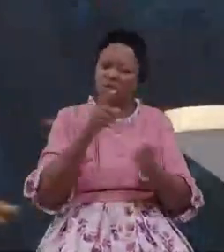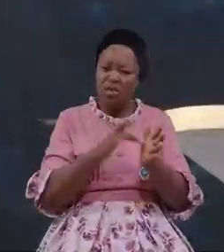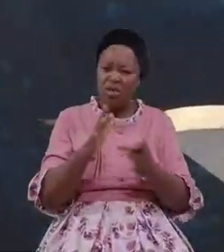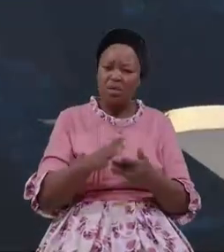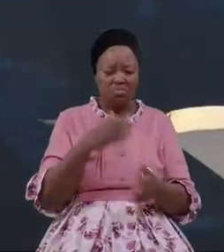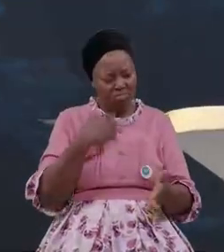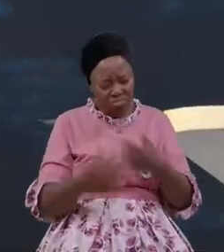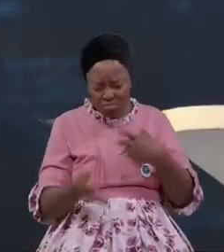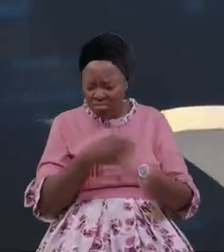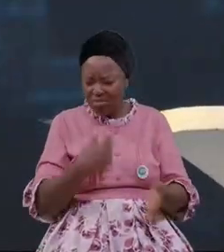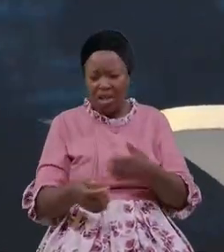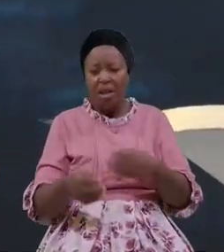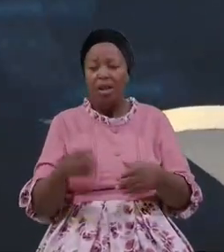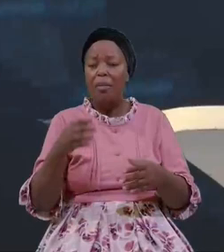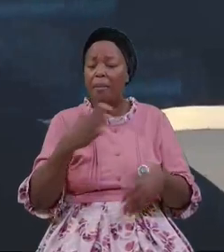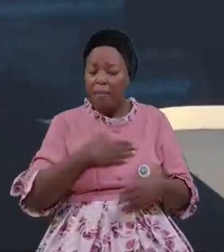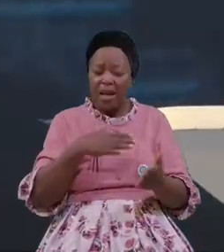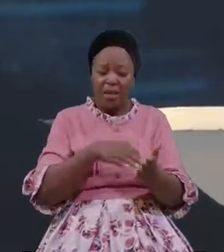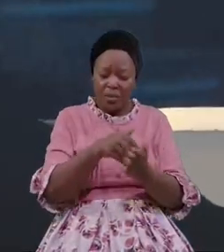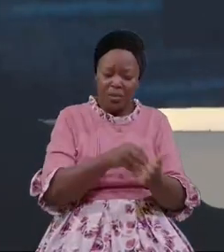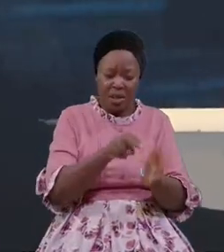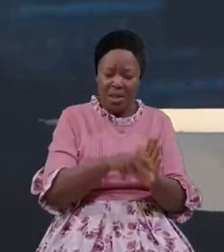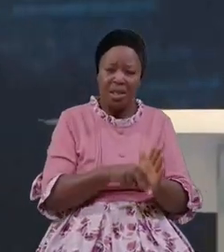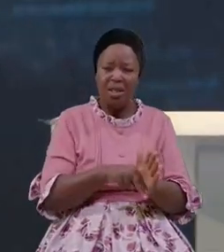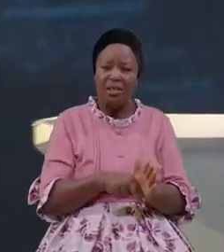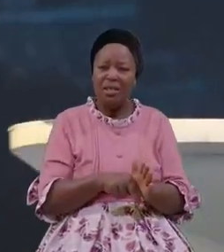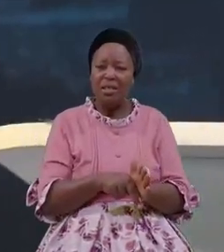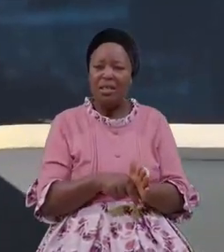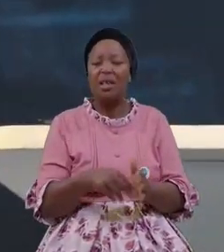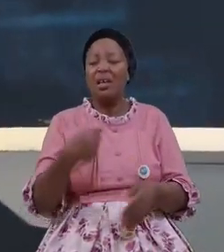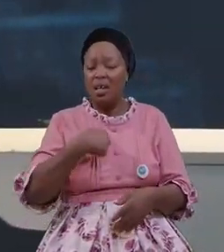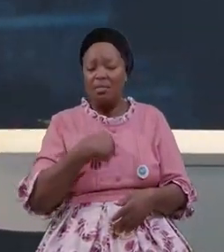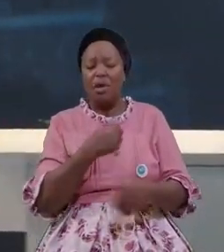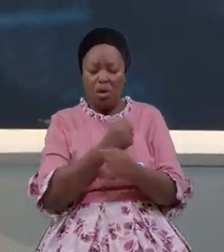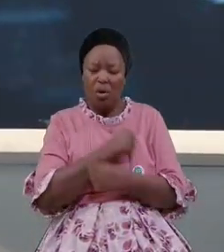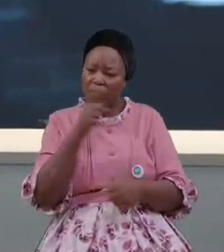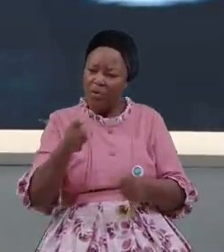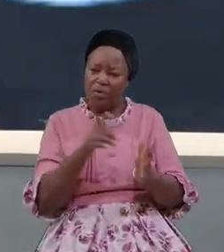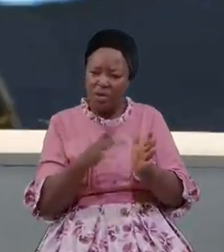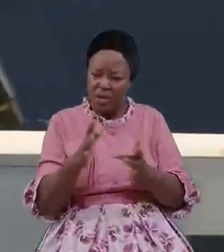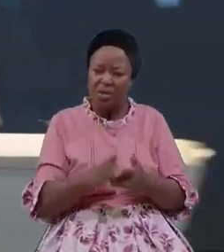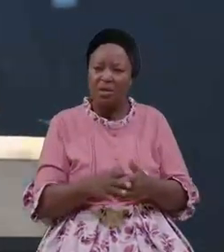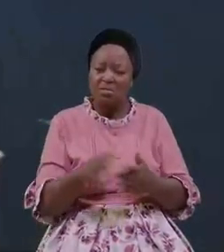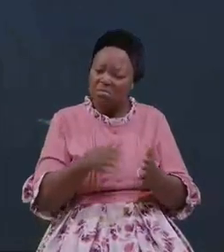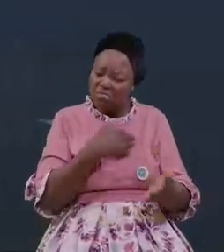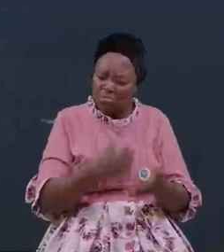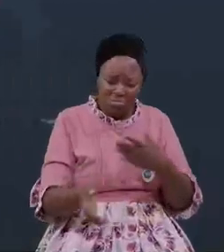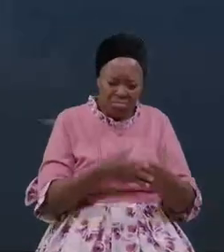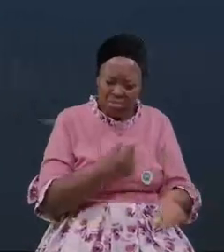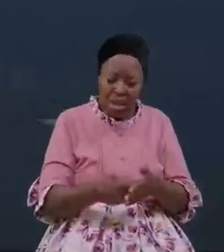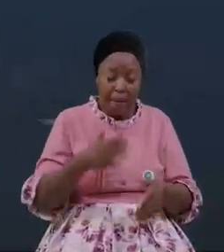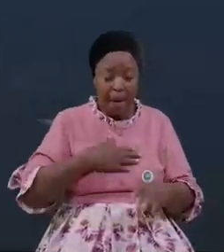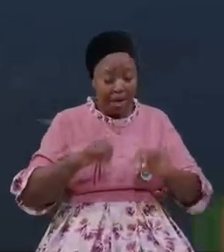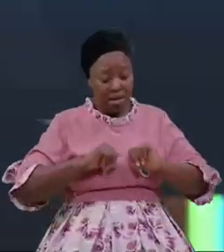t'aimons malgré ma faiblesse mon découragement nous t'aimons